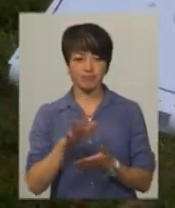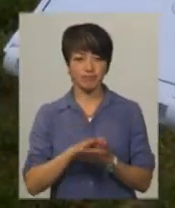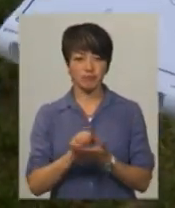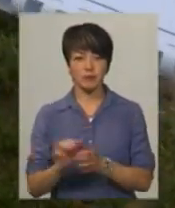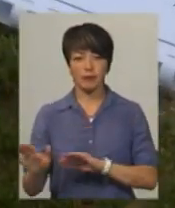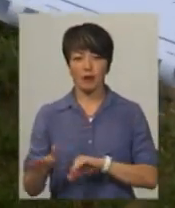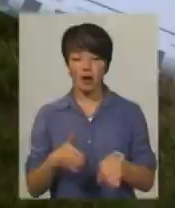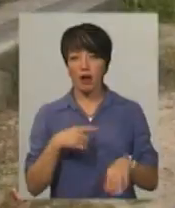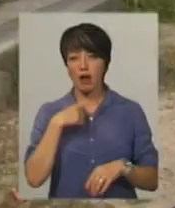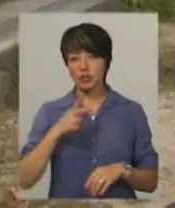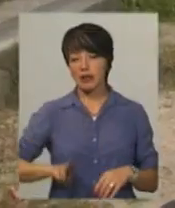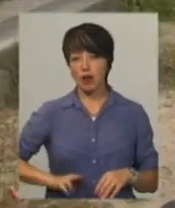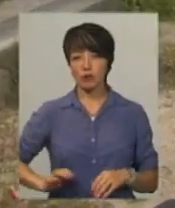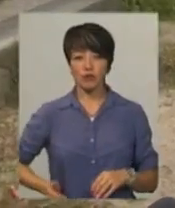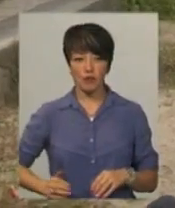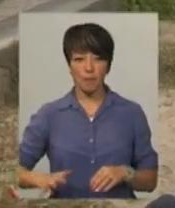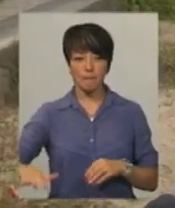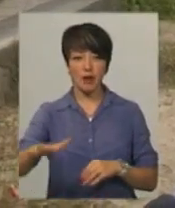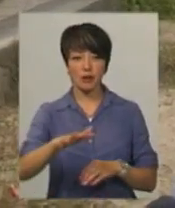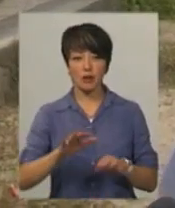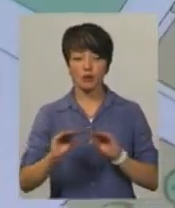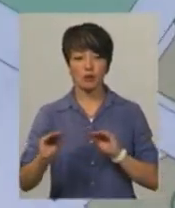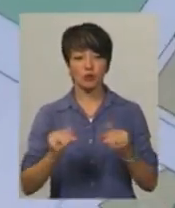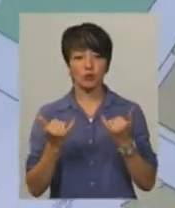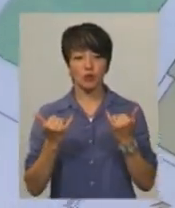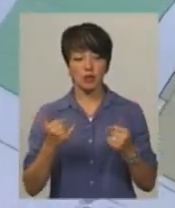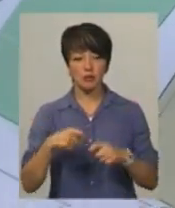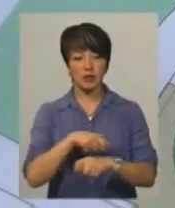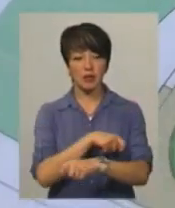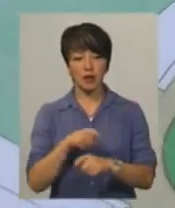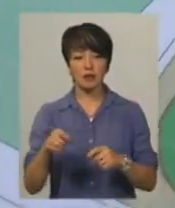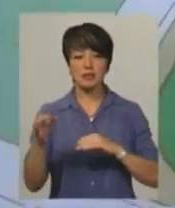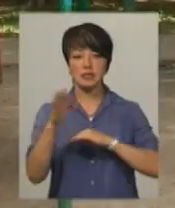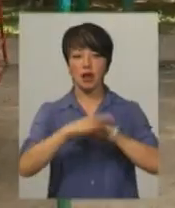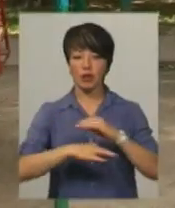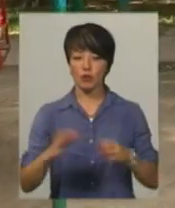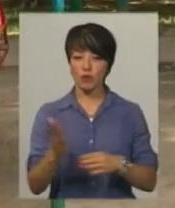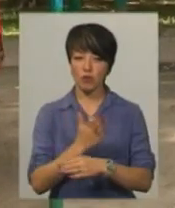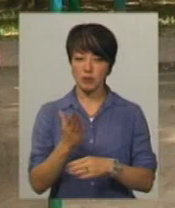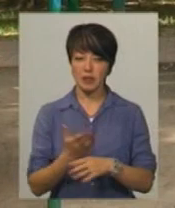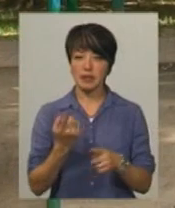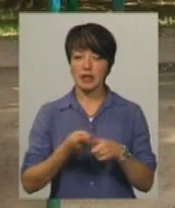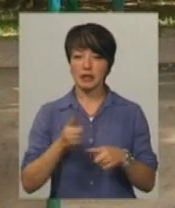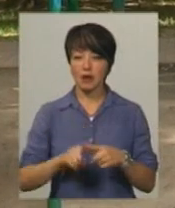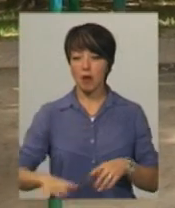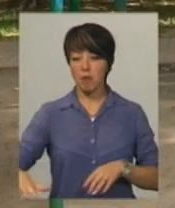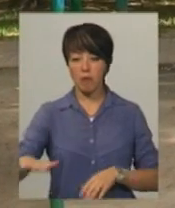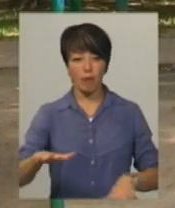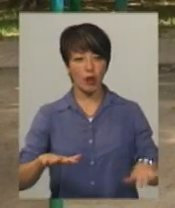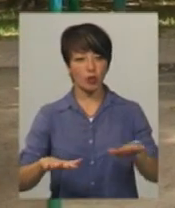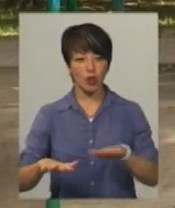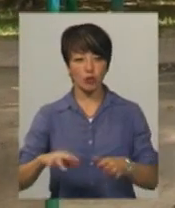директора фірми-підрядника Олексія Мазуренка, майданчик облаштують сучасними матеріалами західного виробництва. На даних майданчиках